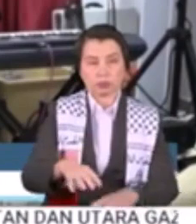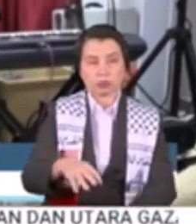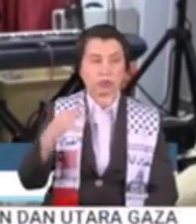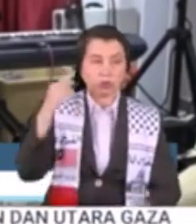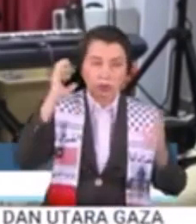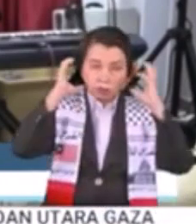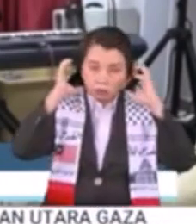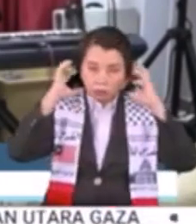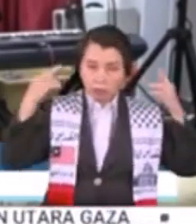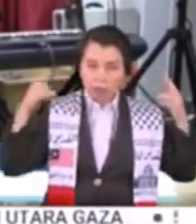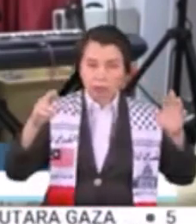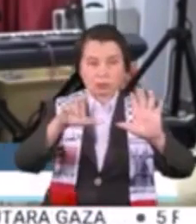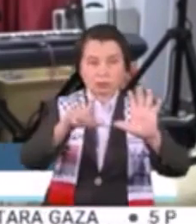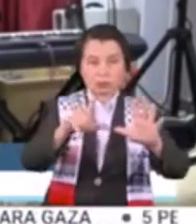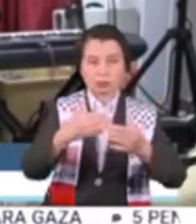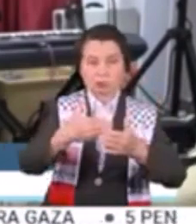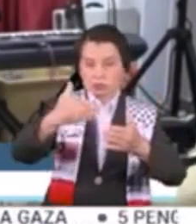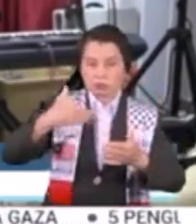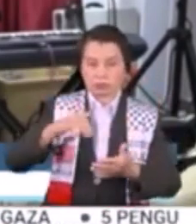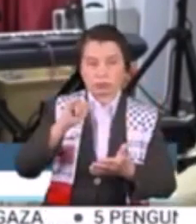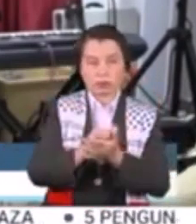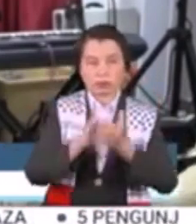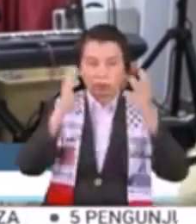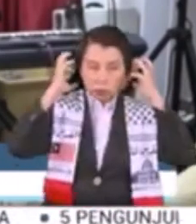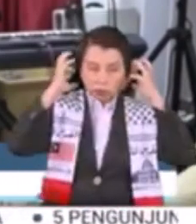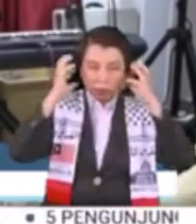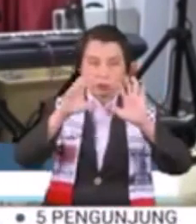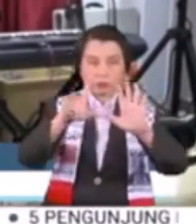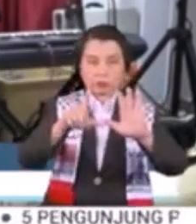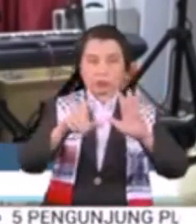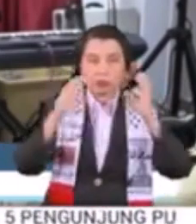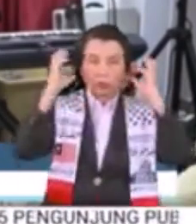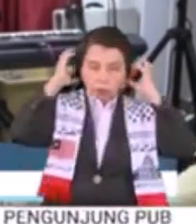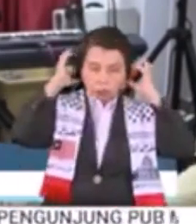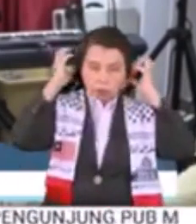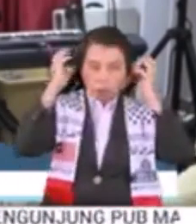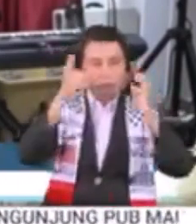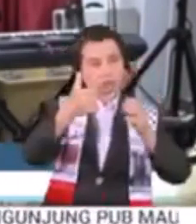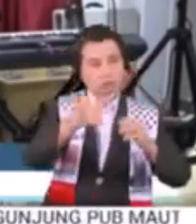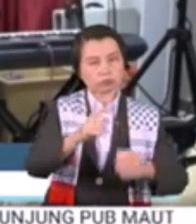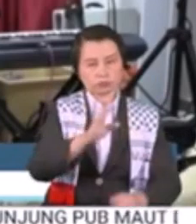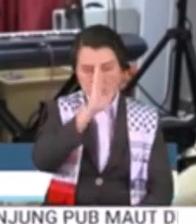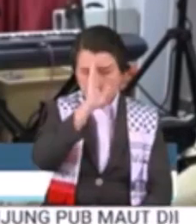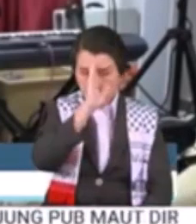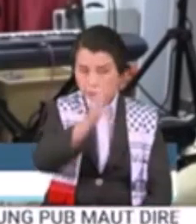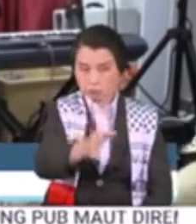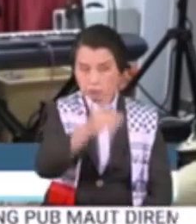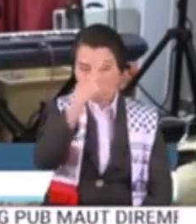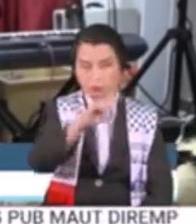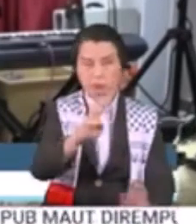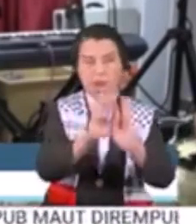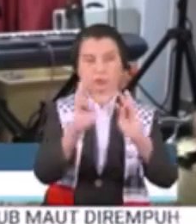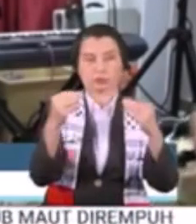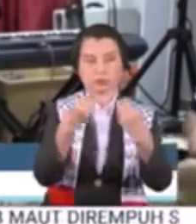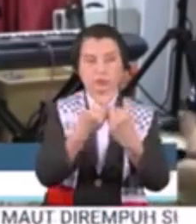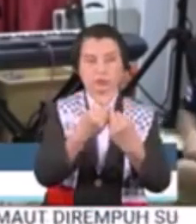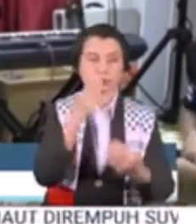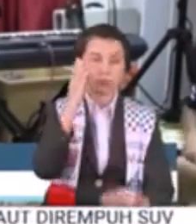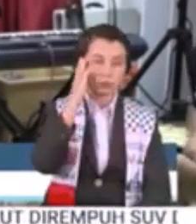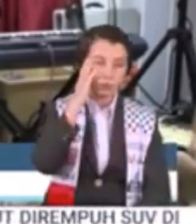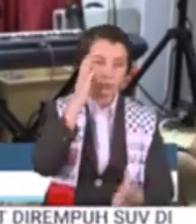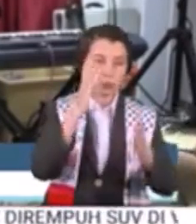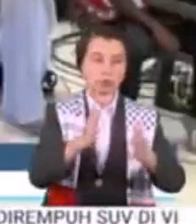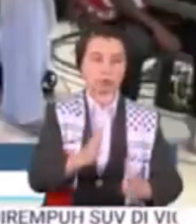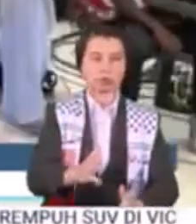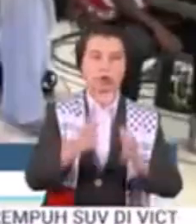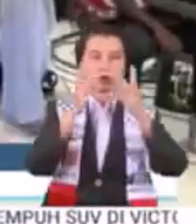7. Sebelum ini lebih dikenali sebagai Radio 7, radio yang memang memfokuskan untuk masyarakat pribumi orang asli